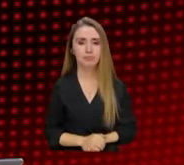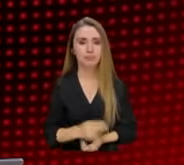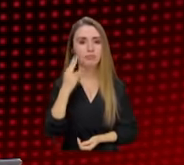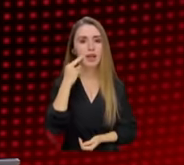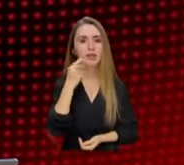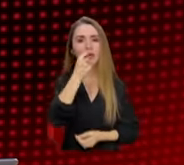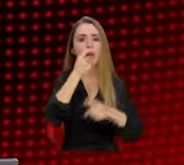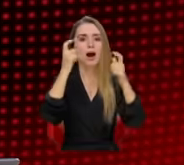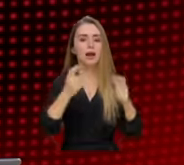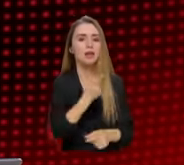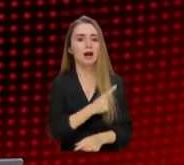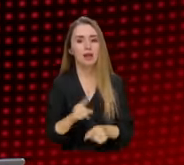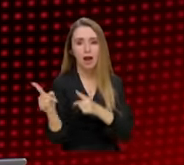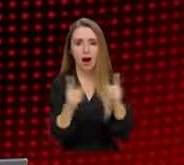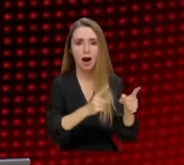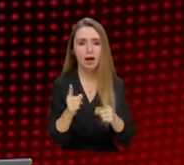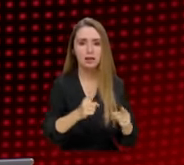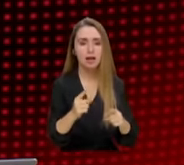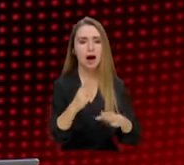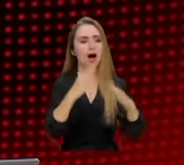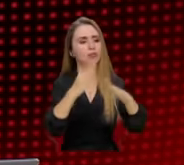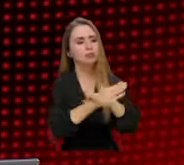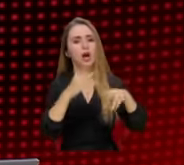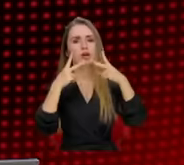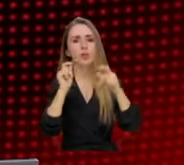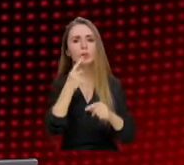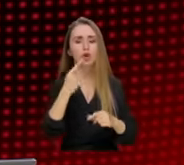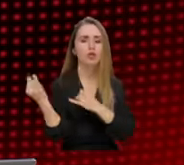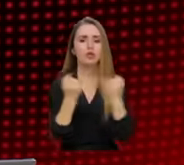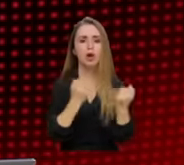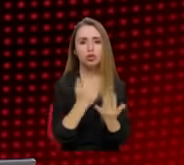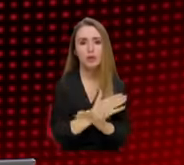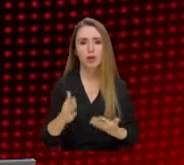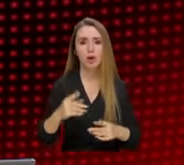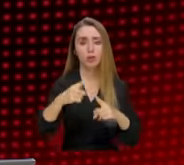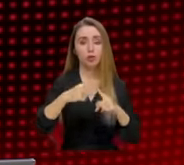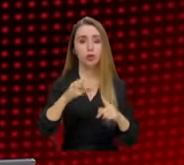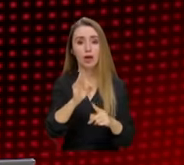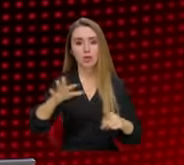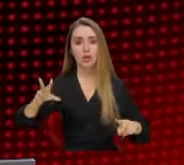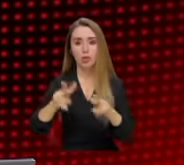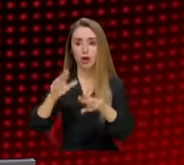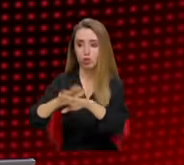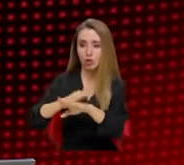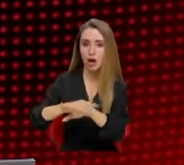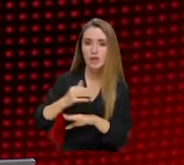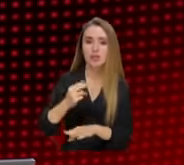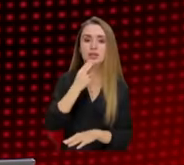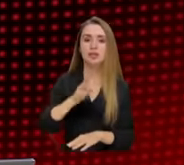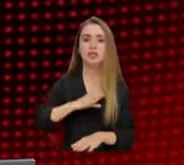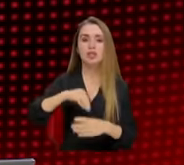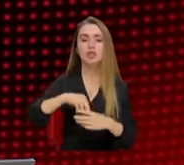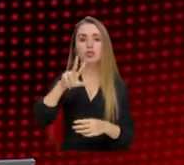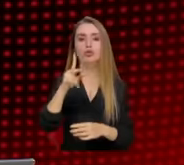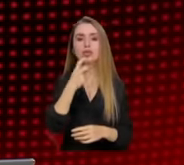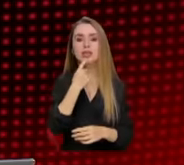Efendim, Ankara'da adaylar arasında mal beyanı tartışması her geçen gün büyüyor. Turgut Altınok, Mansur Yavaş'ın kızı için